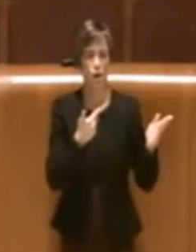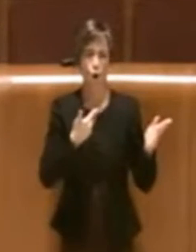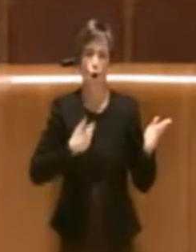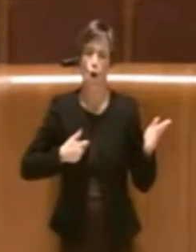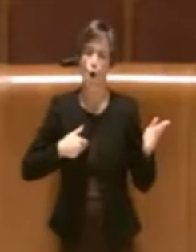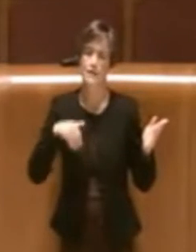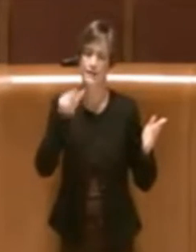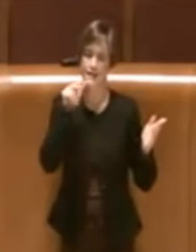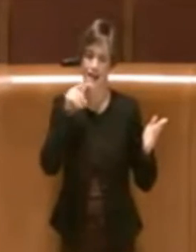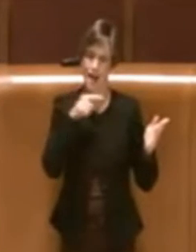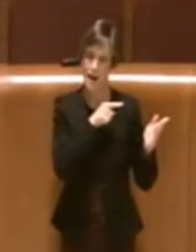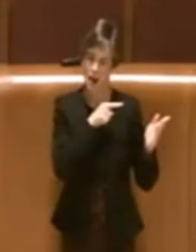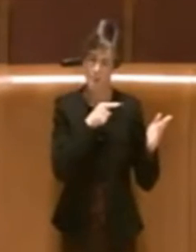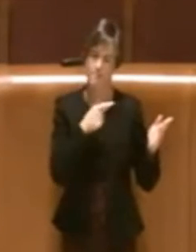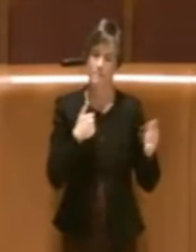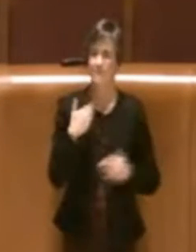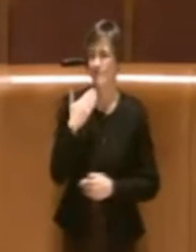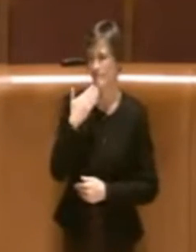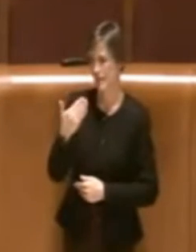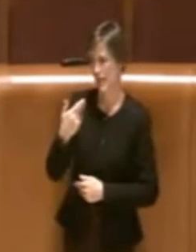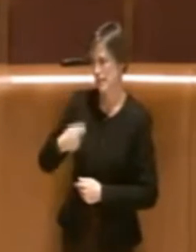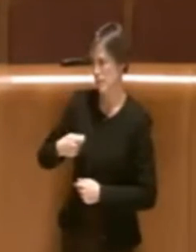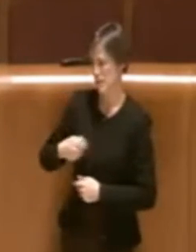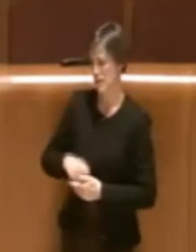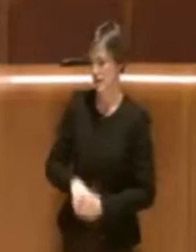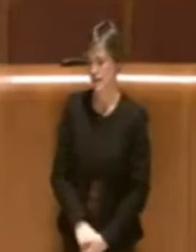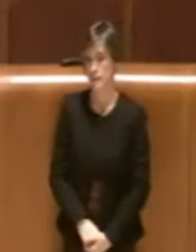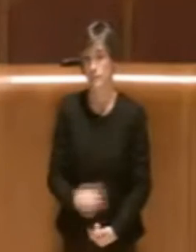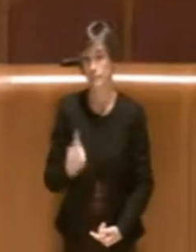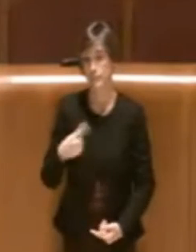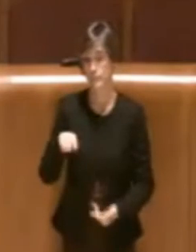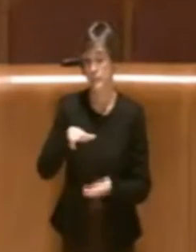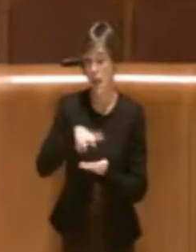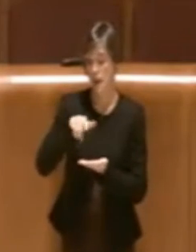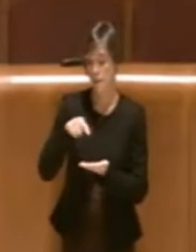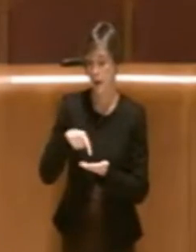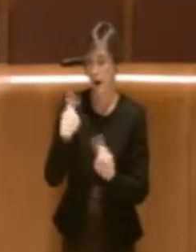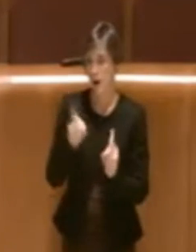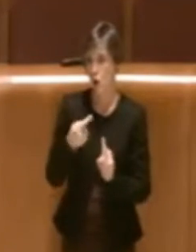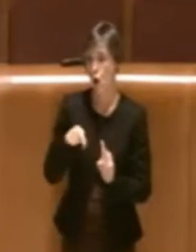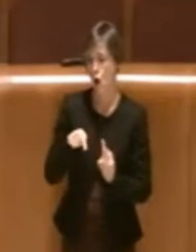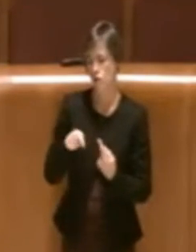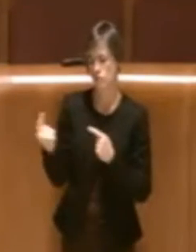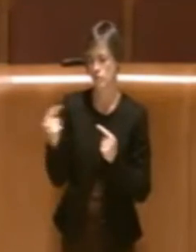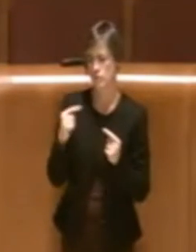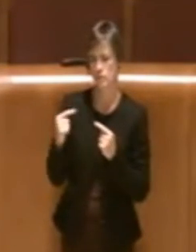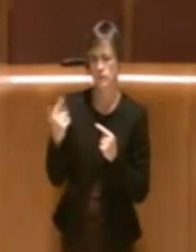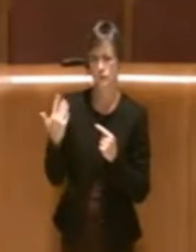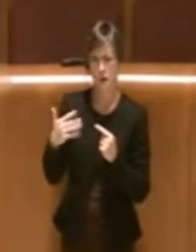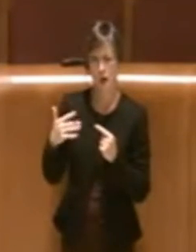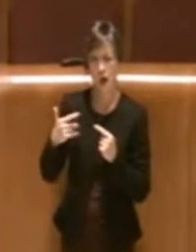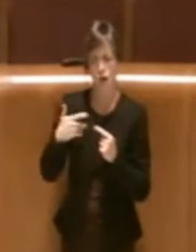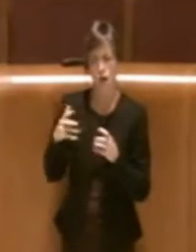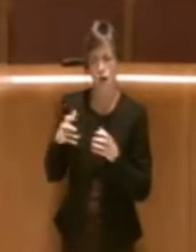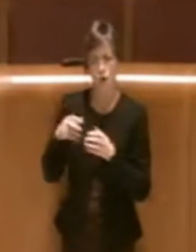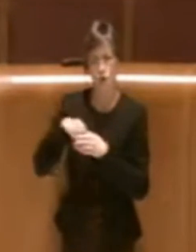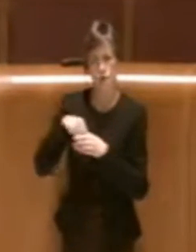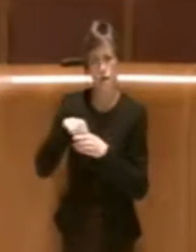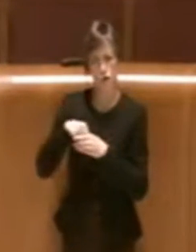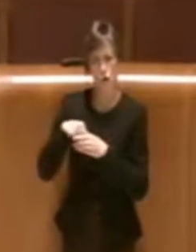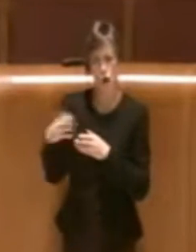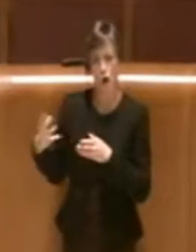Grazie Presidente. Su questa delibera noi abbiamo discusso in Commissione